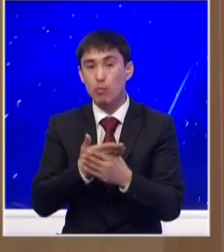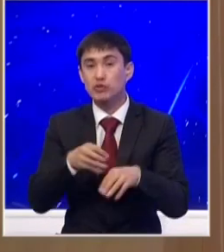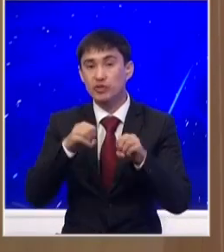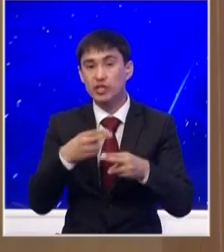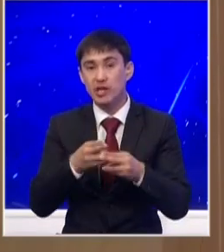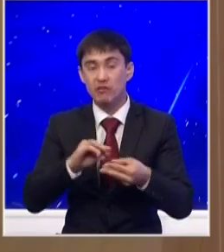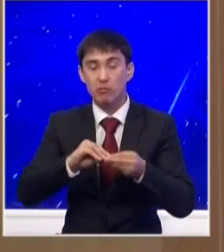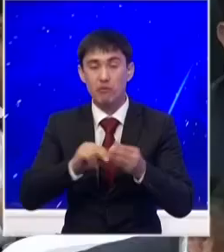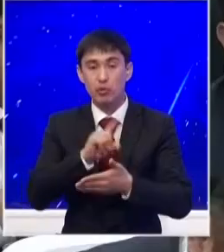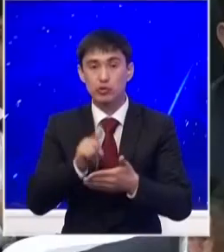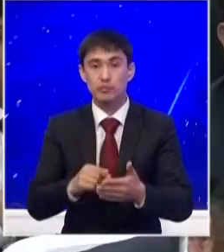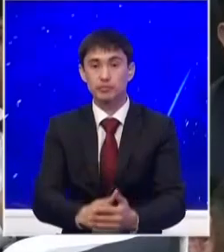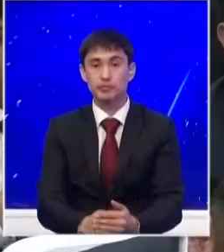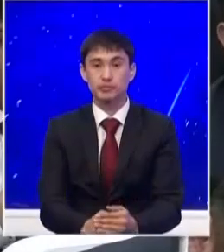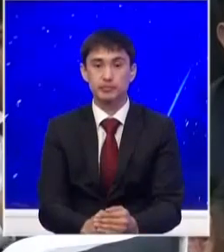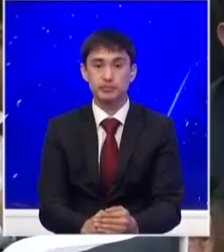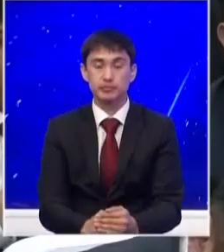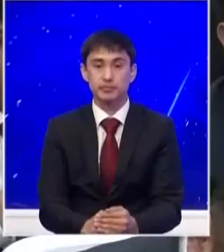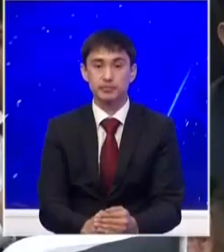в решении этого вопроса